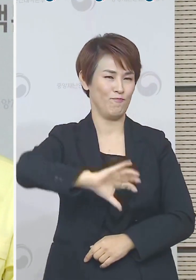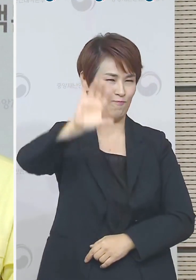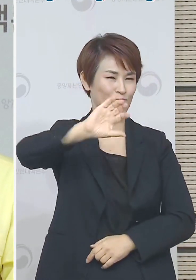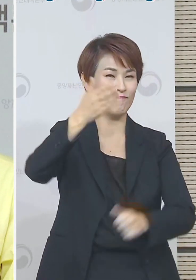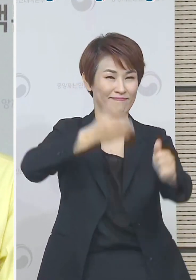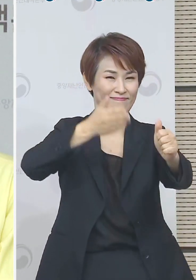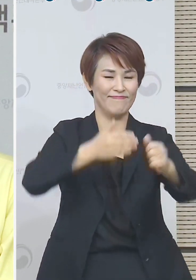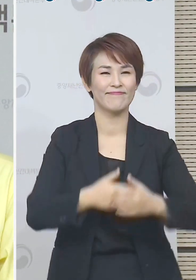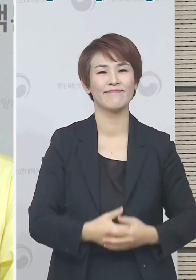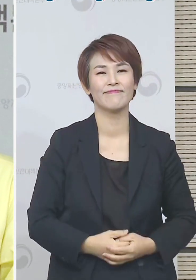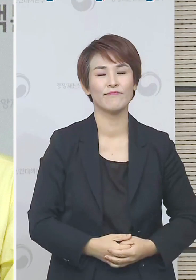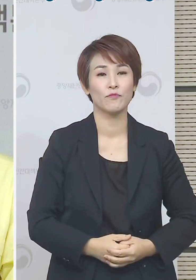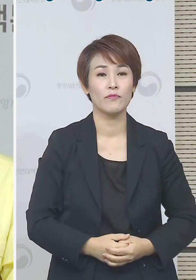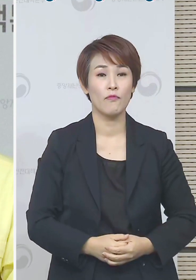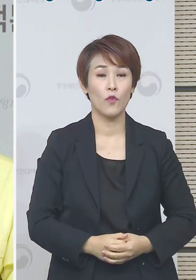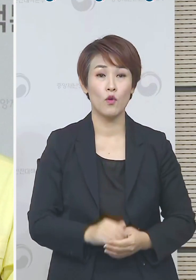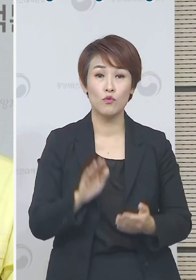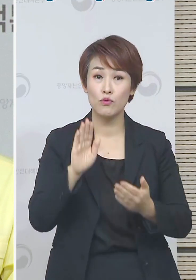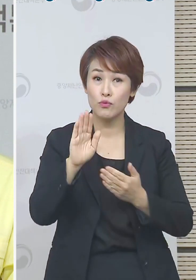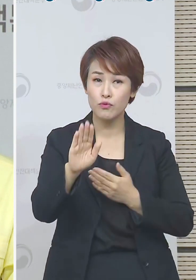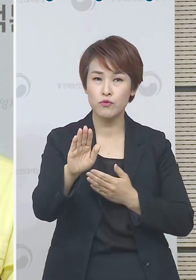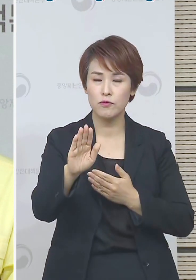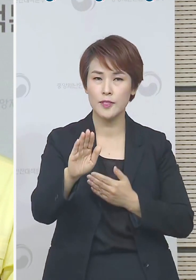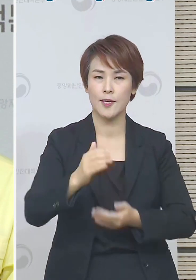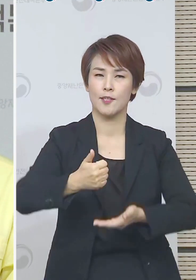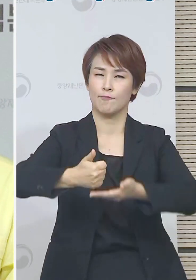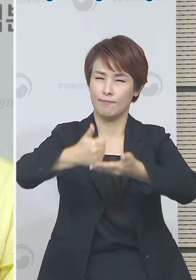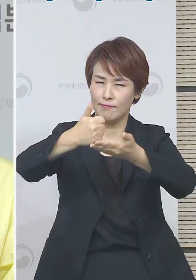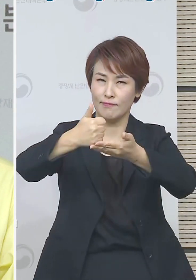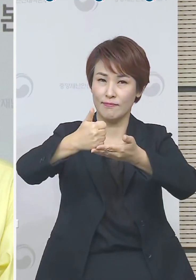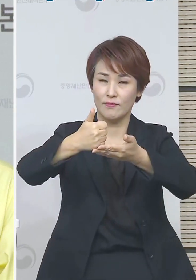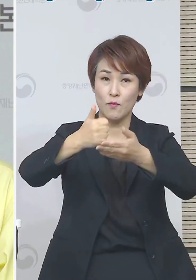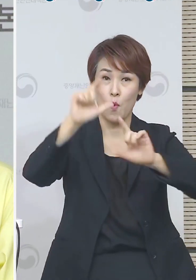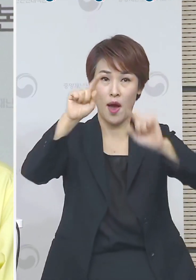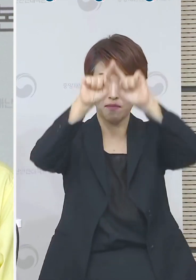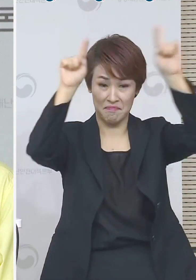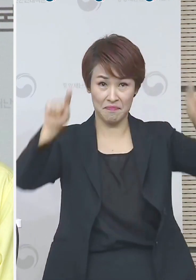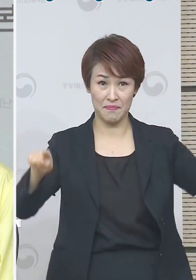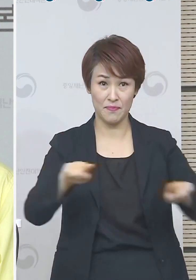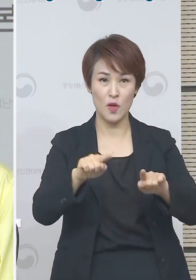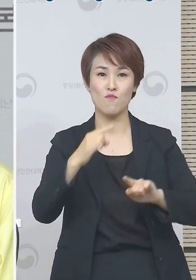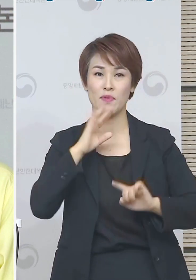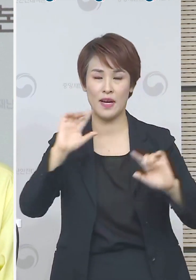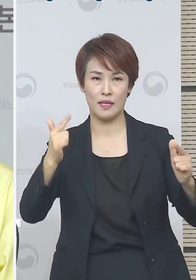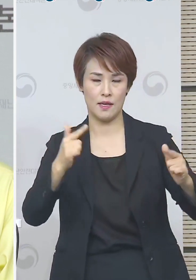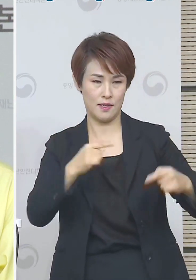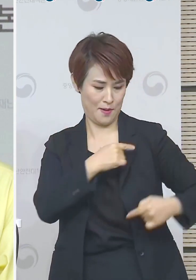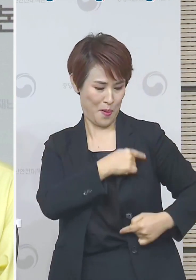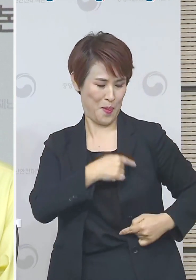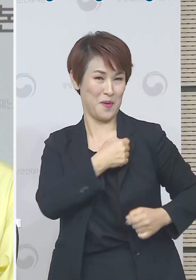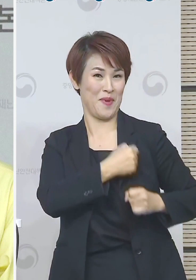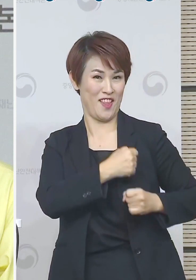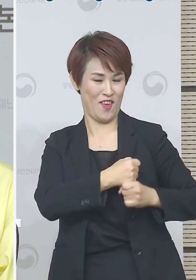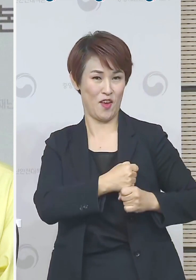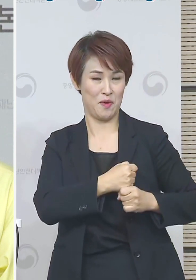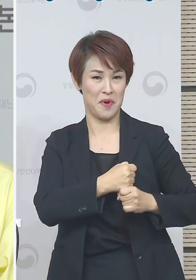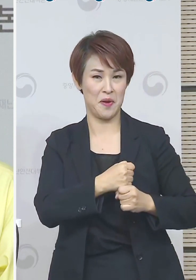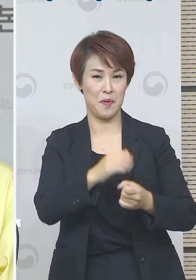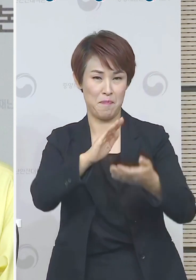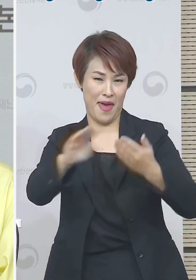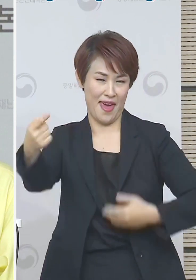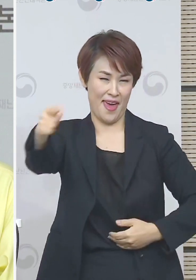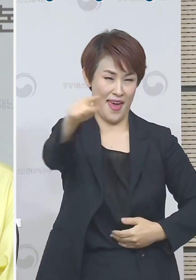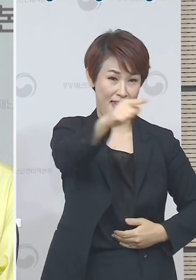부탁드립니다. 추후 이러한 상징을 배지로도 제작하여 캠페인에 참여하신 국민들과